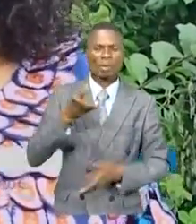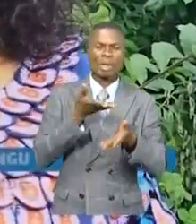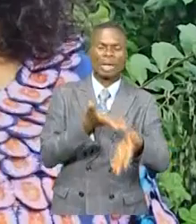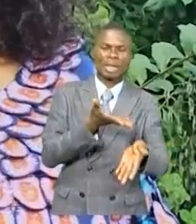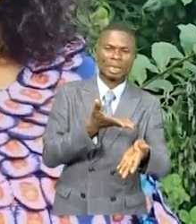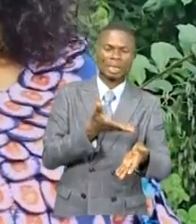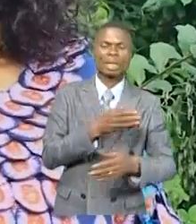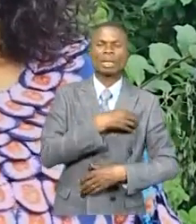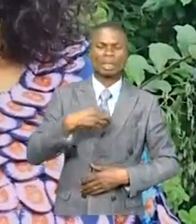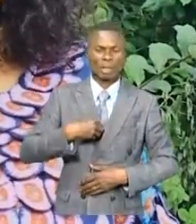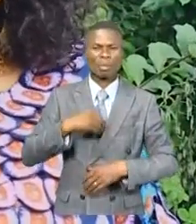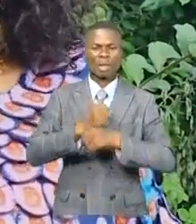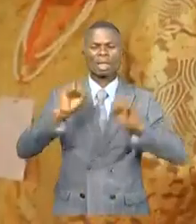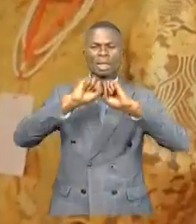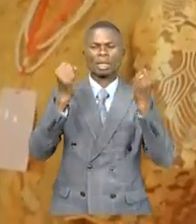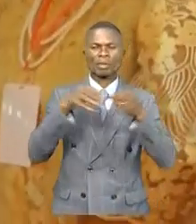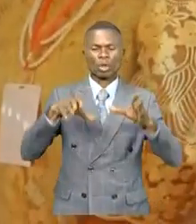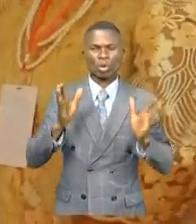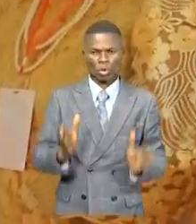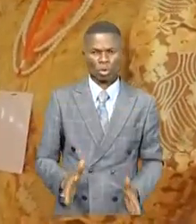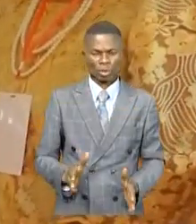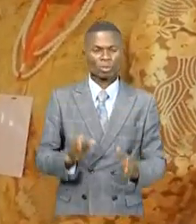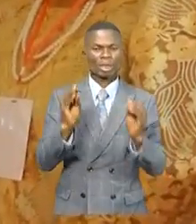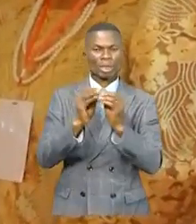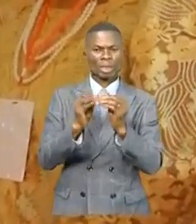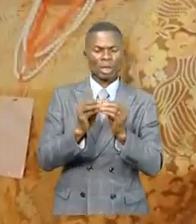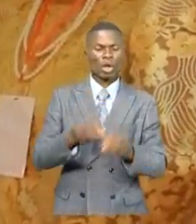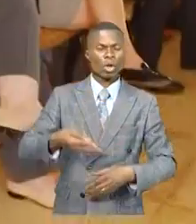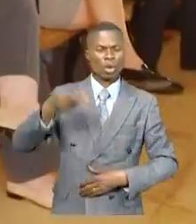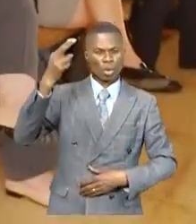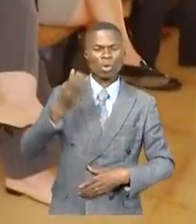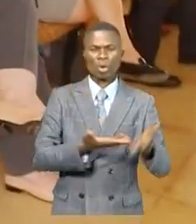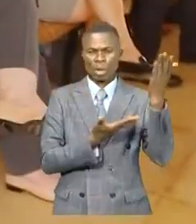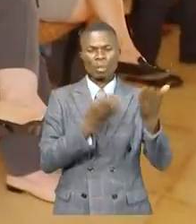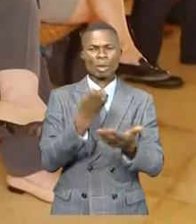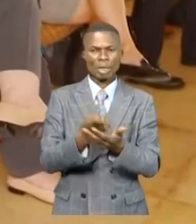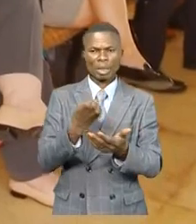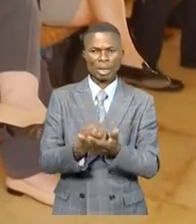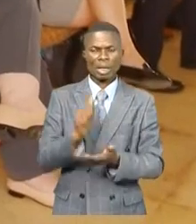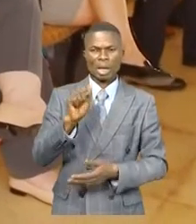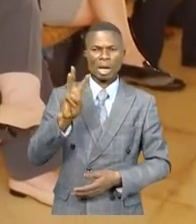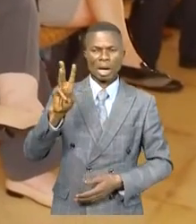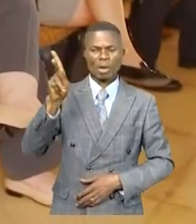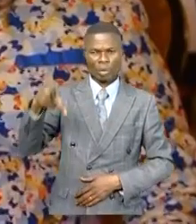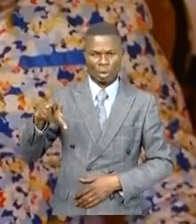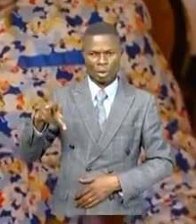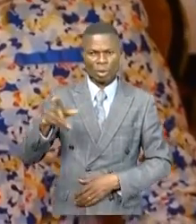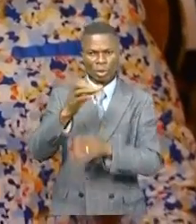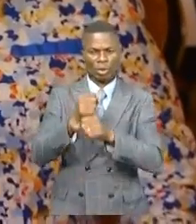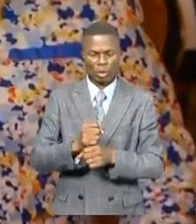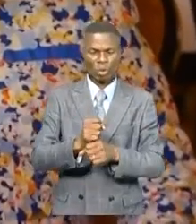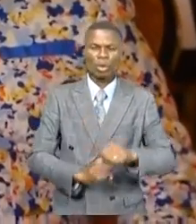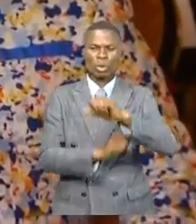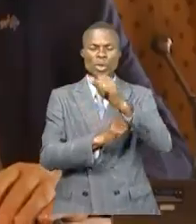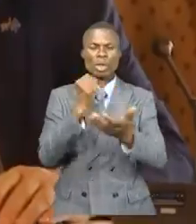femmes entrepreneurs congolaises. Cette rencontre de haute facture économique d'AWEP obtenue avec le concours